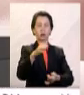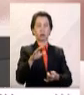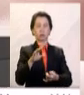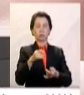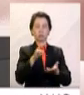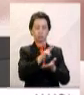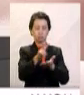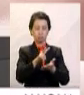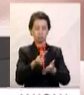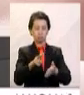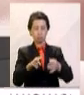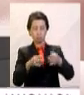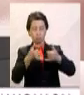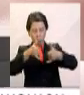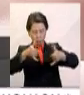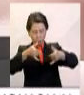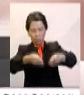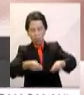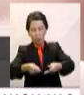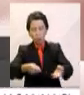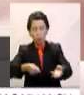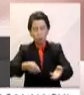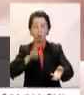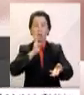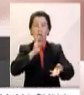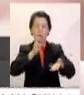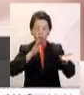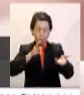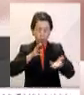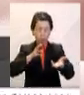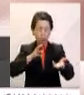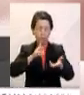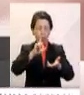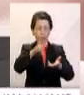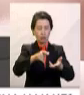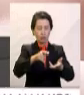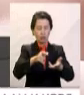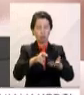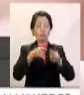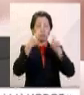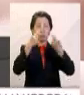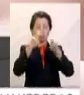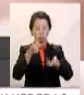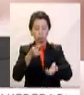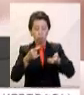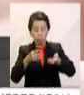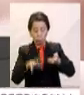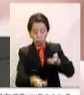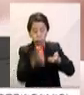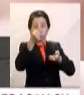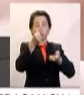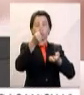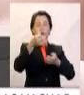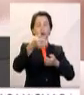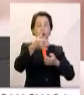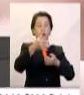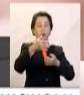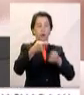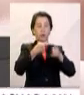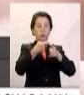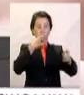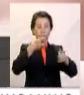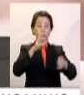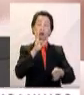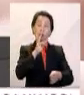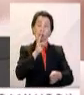hanya merendamkan potongan tembikai dan mengocakkannya ke dalam kolam. Kemudian beliau berjaya menarik keluar seekor ikan besar daripada